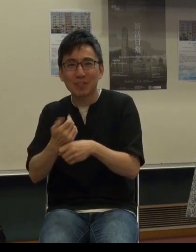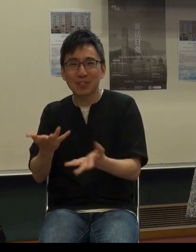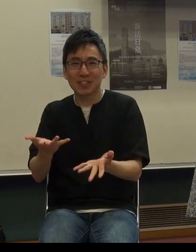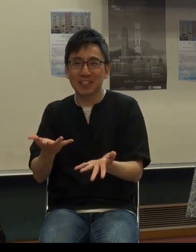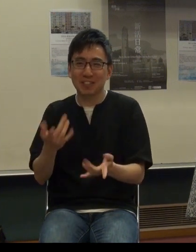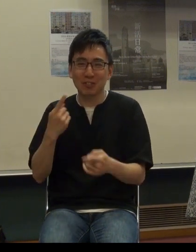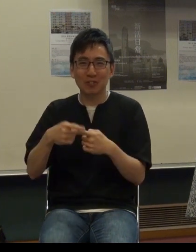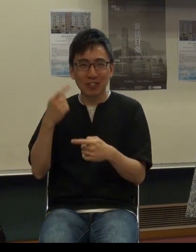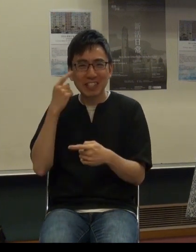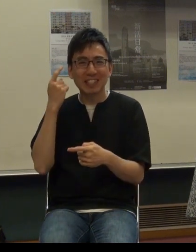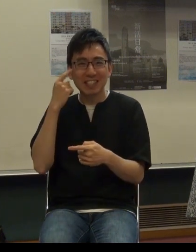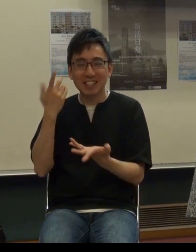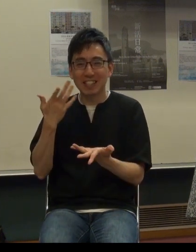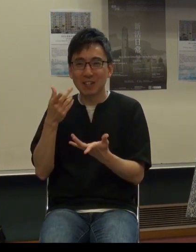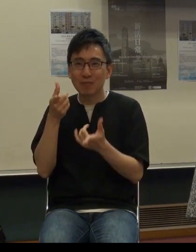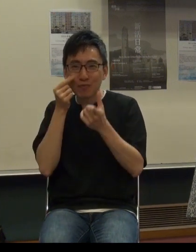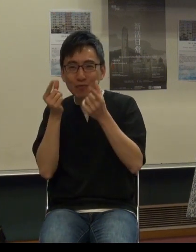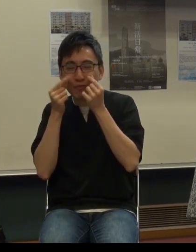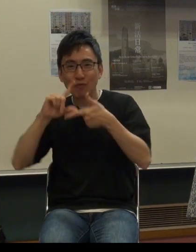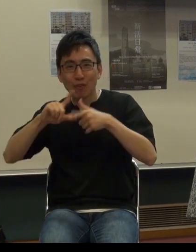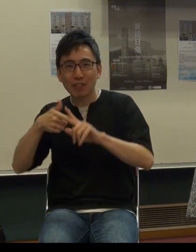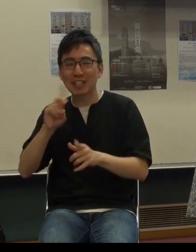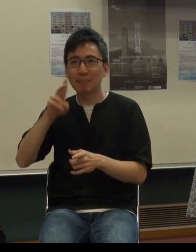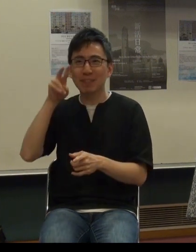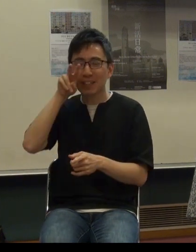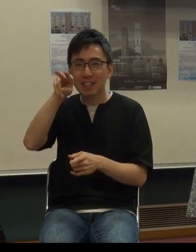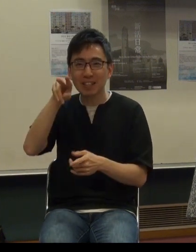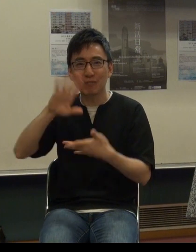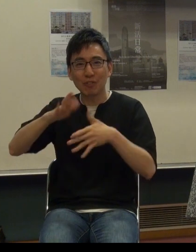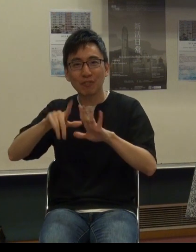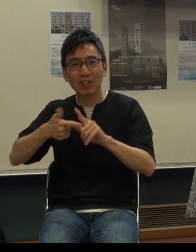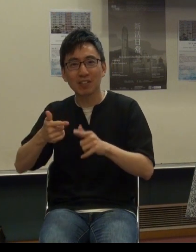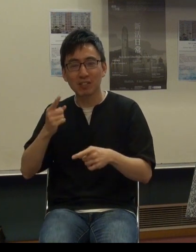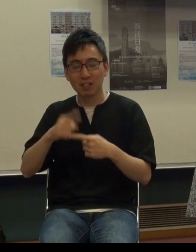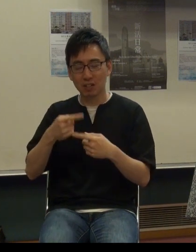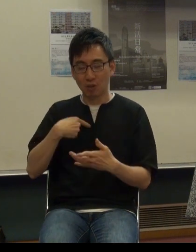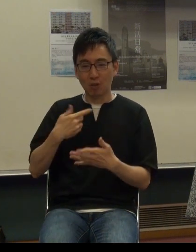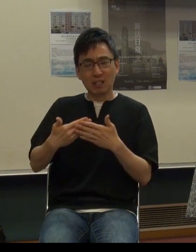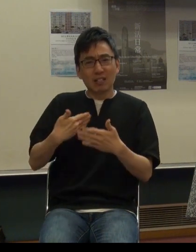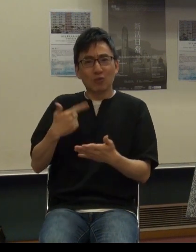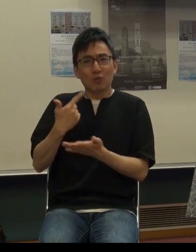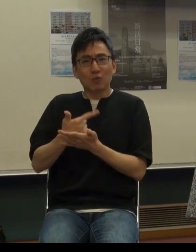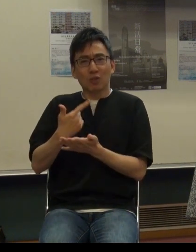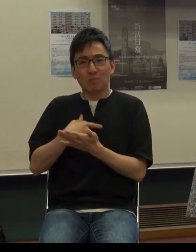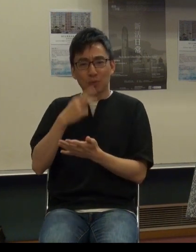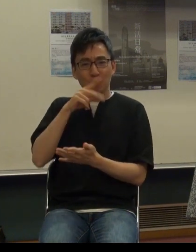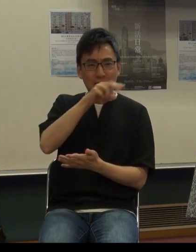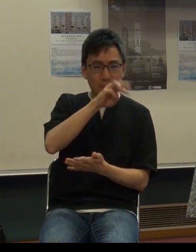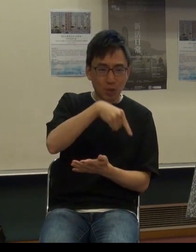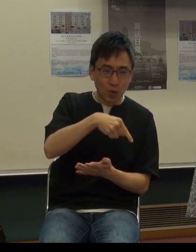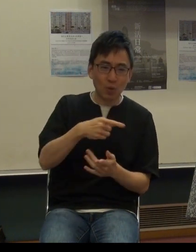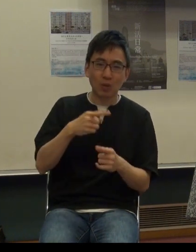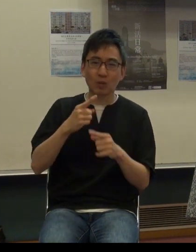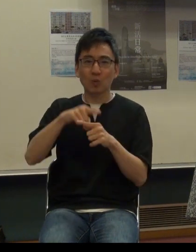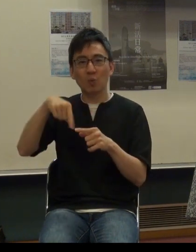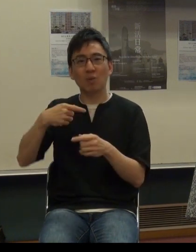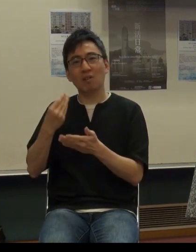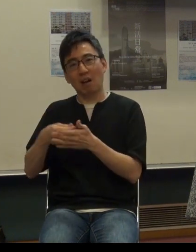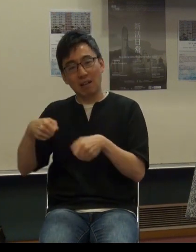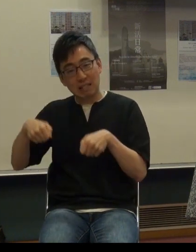你的文化的美審美的角度去看到我們香港的更加豐富呢？因為我前提就是即係大館啊、中環街市，而家我覺得